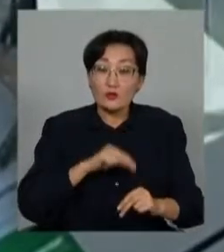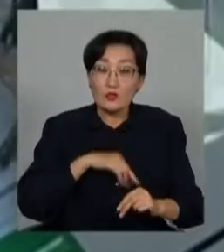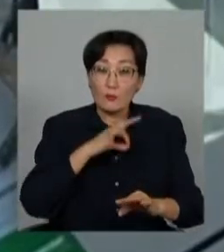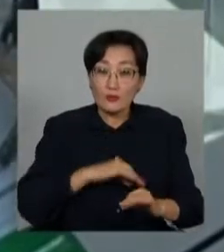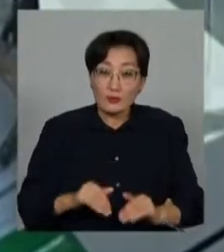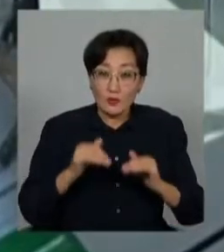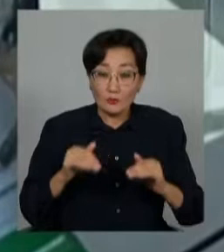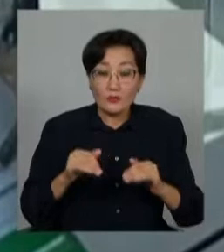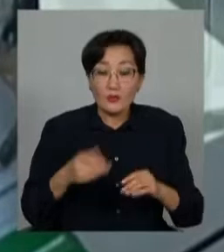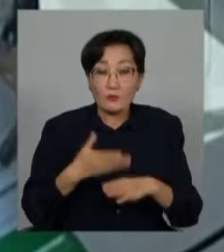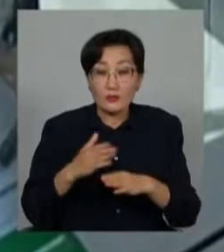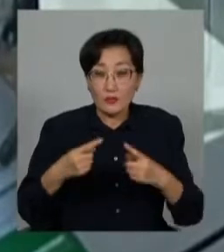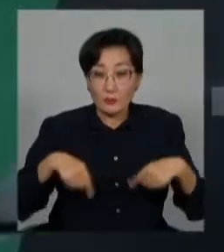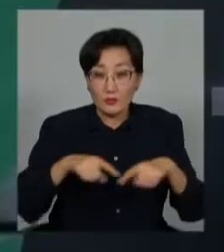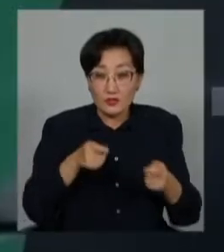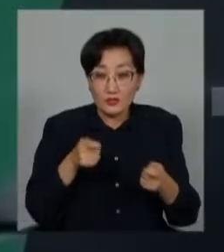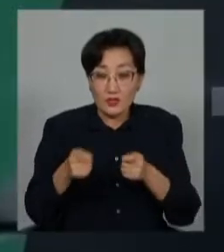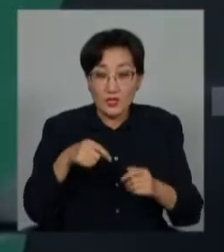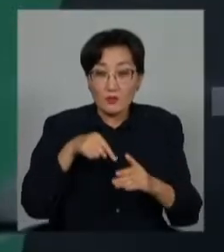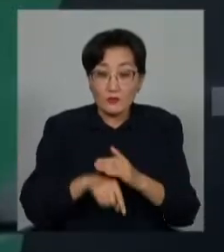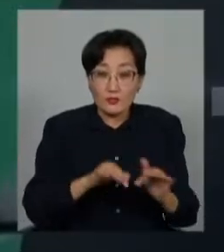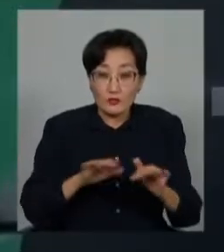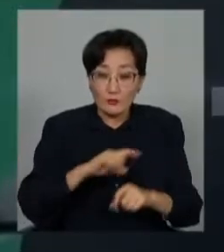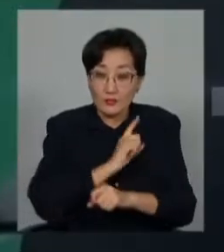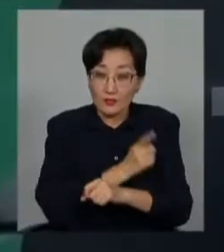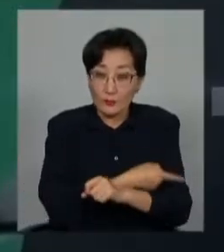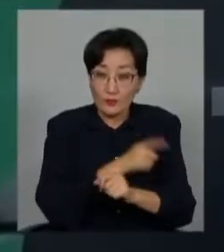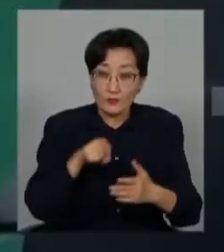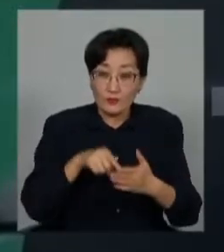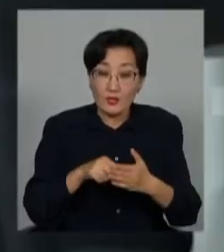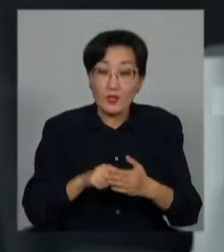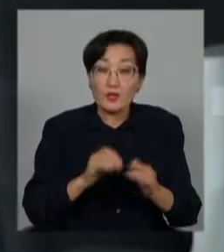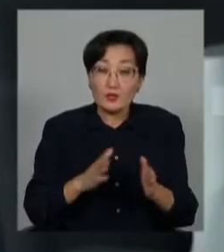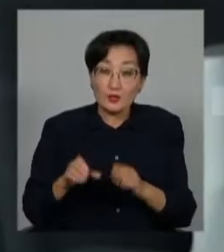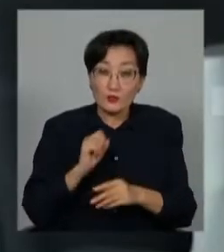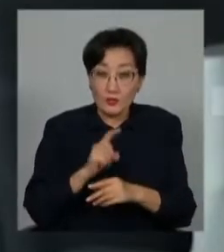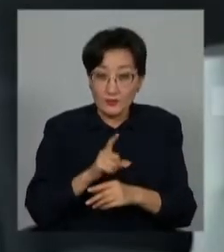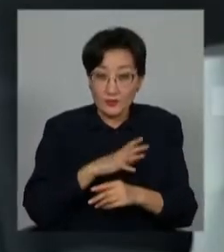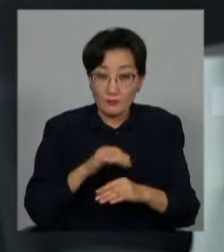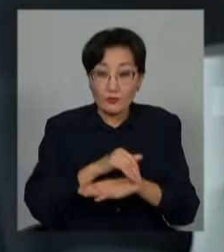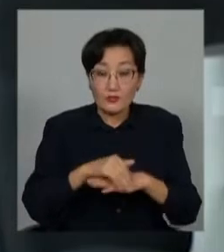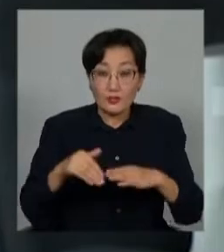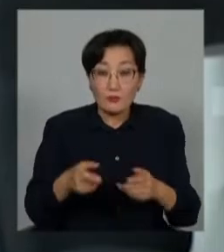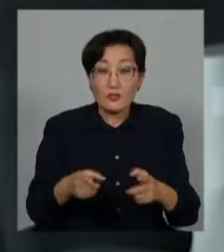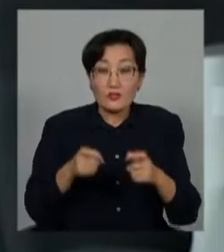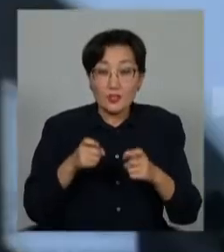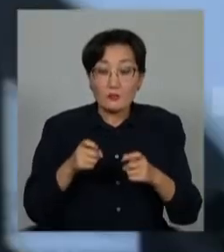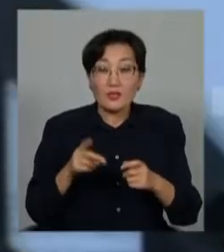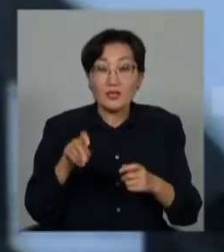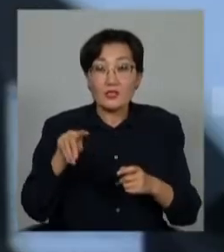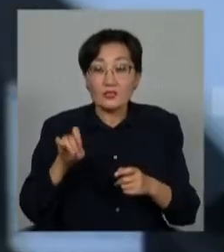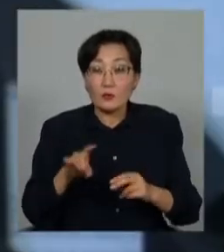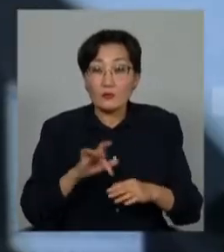тоқталды. Несие мекемелердің басшыларына ішкі рәсімдерді күшейту мәселесін пысықтауды тапсырды. Сондай-ақ сырттан тартылатын